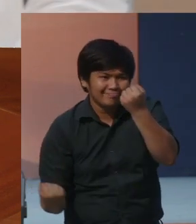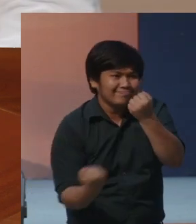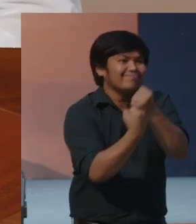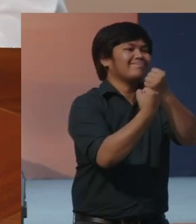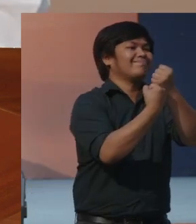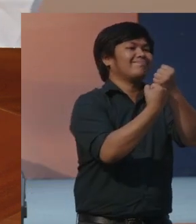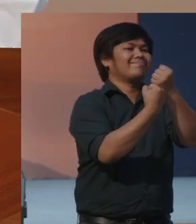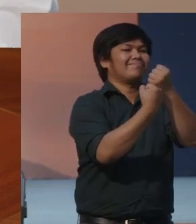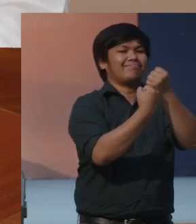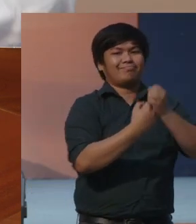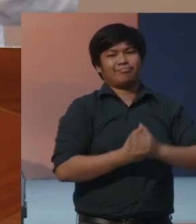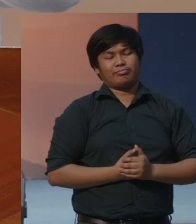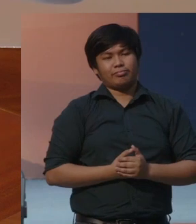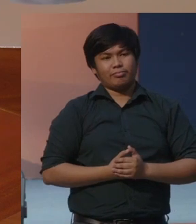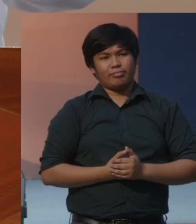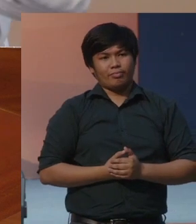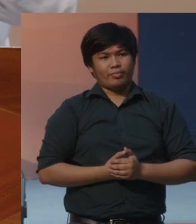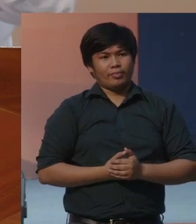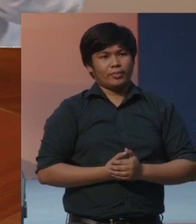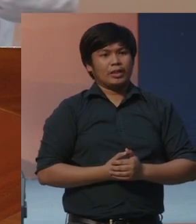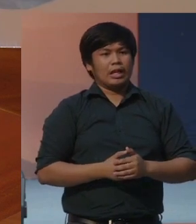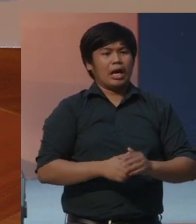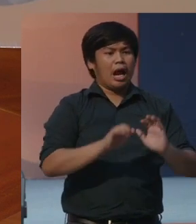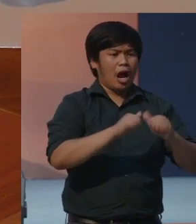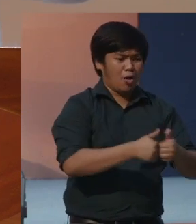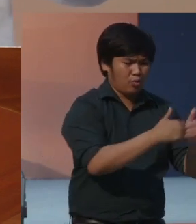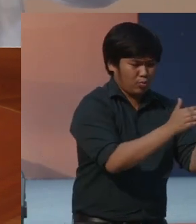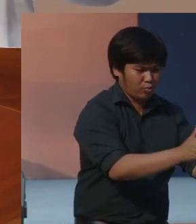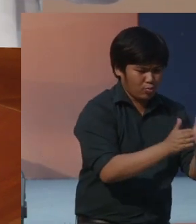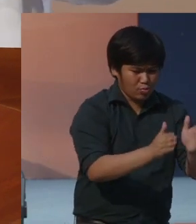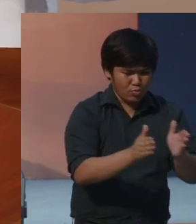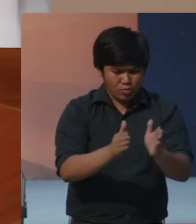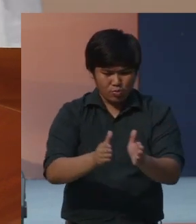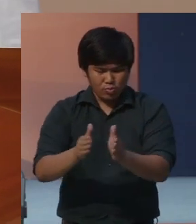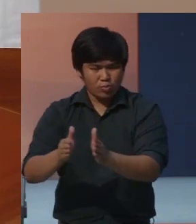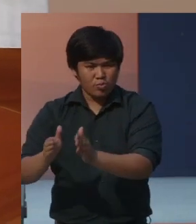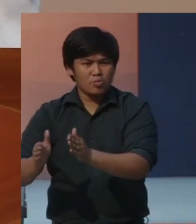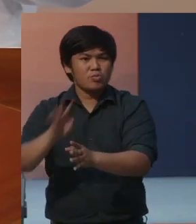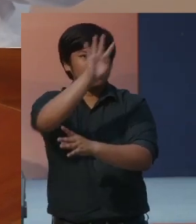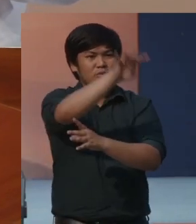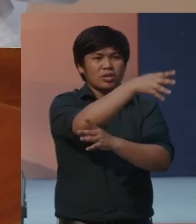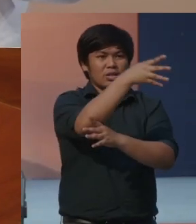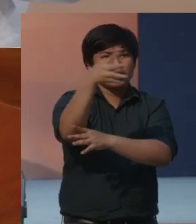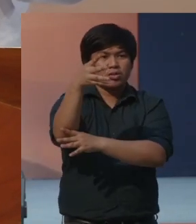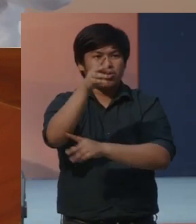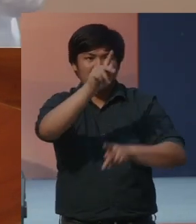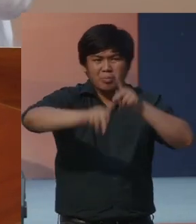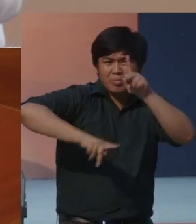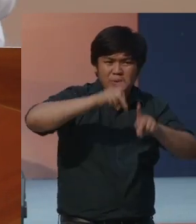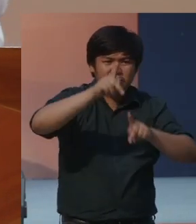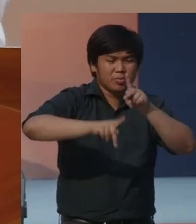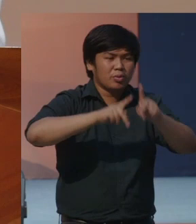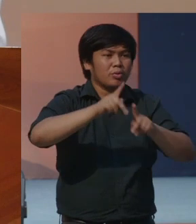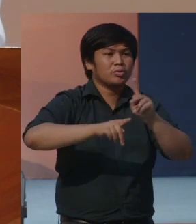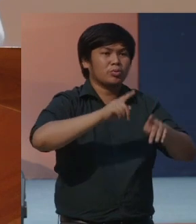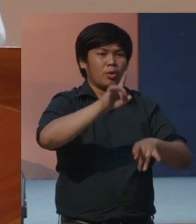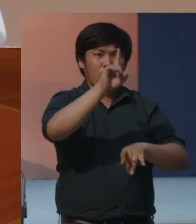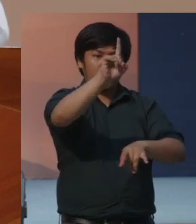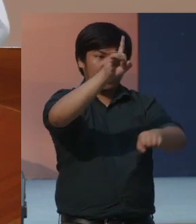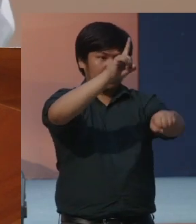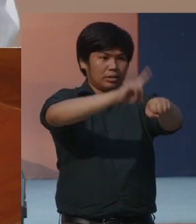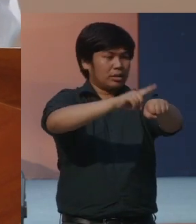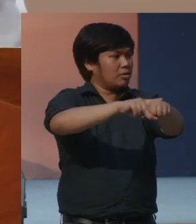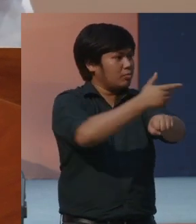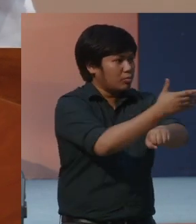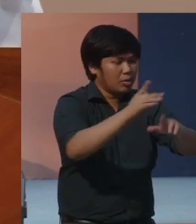ng Panginoon yung pagtatagni-tagniin niya ang iba't tao, mga events at ibang mga oras at lugar upang sa isang punto